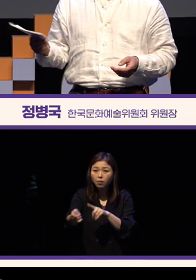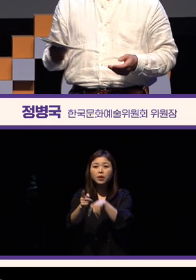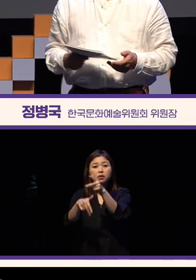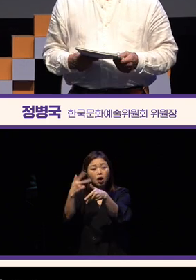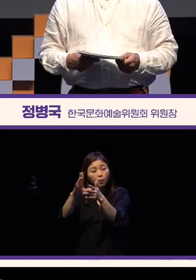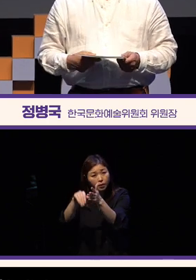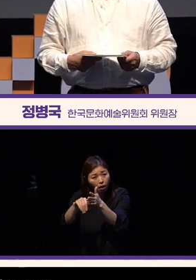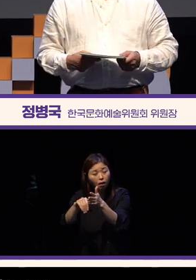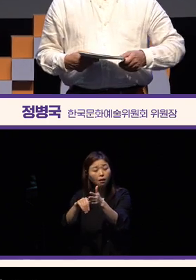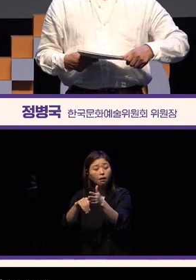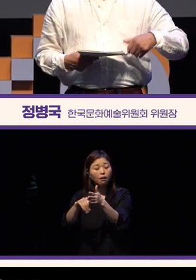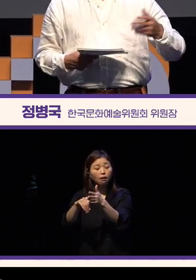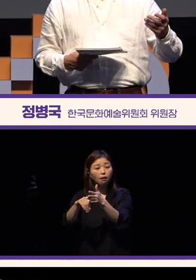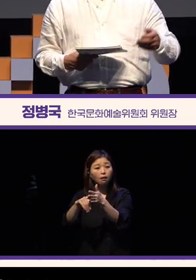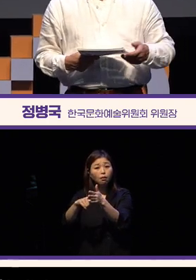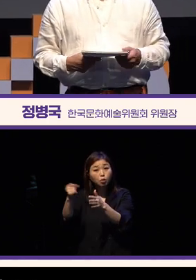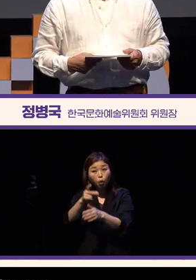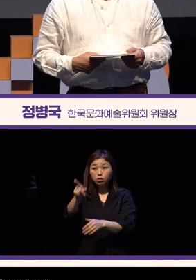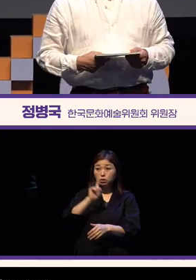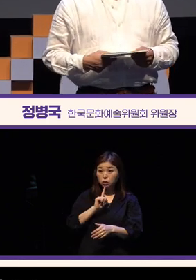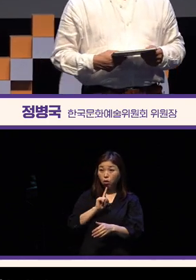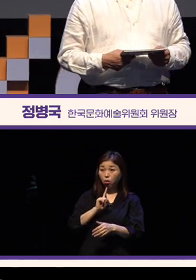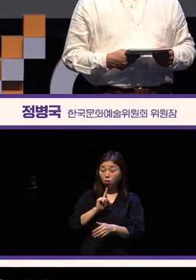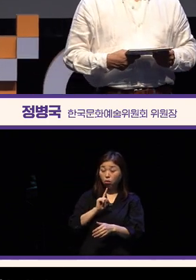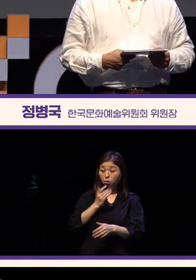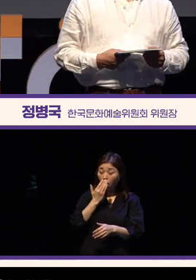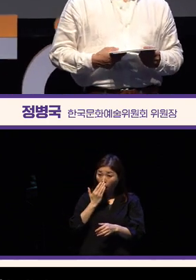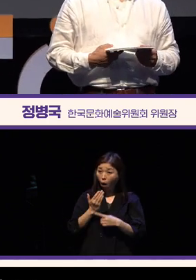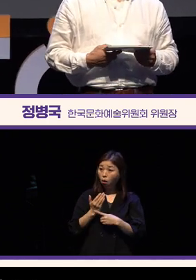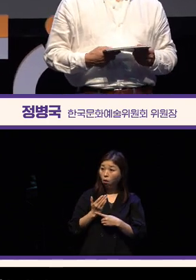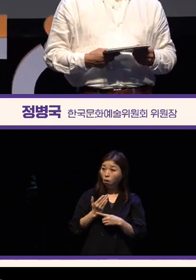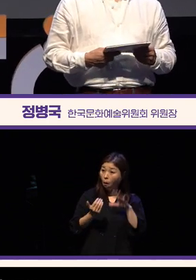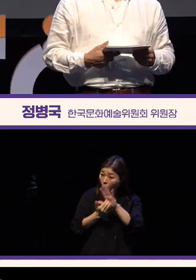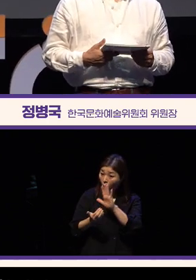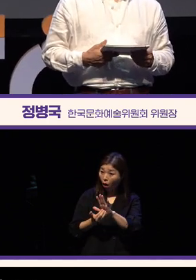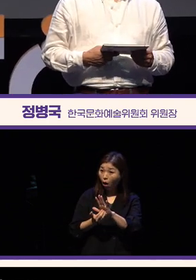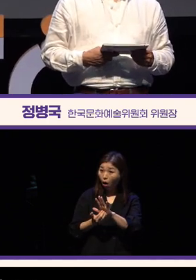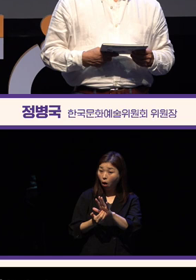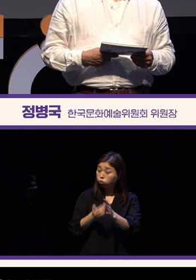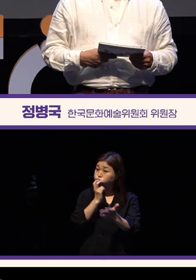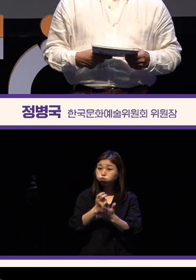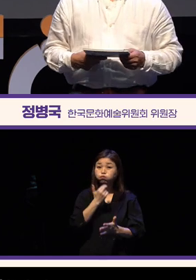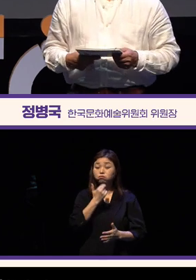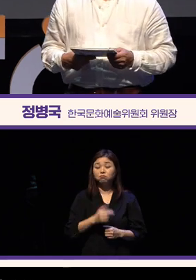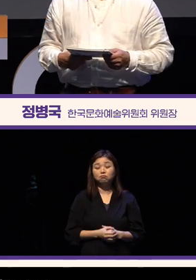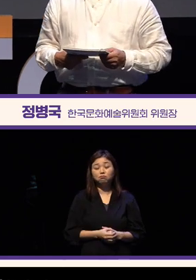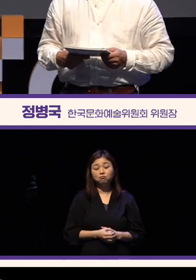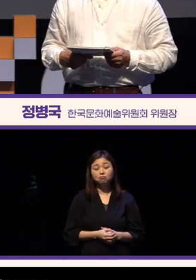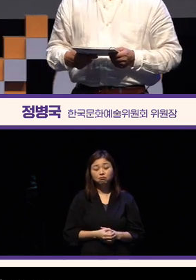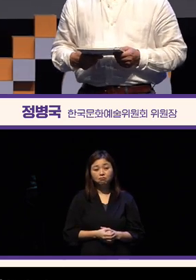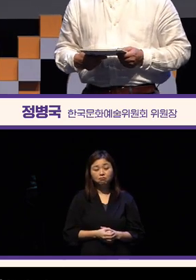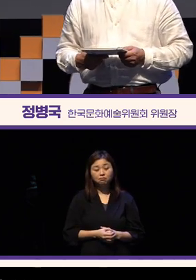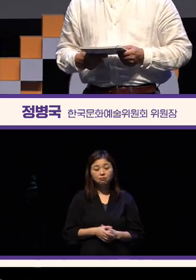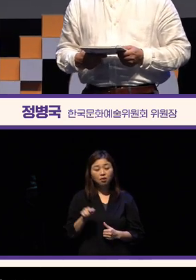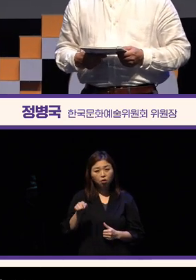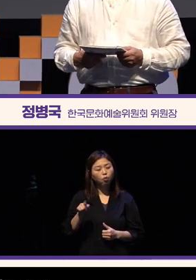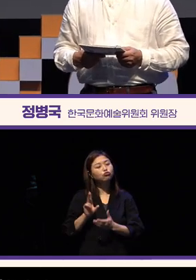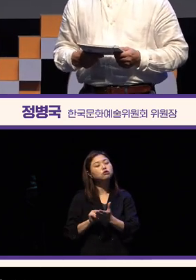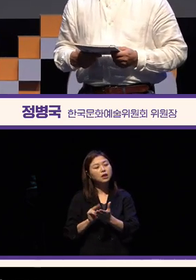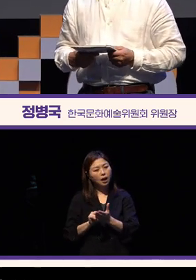사업에 신청을 하는데 아무런 제재가 없더라고요. 그동안. 그래서 이러한 부분에